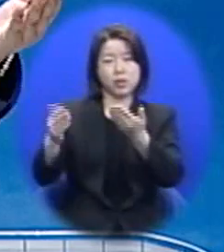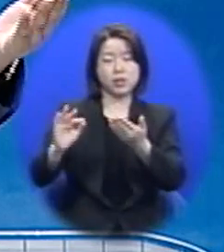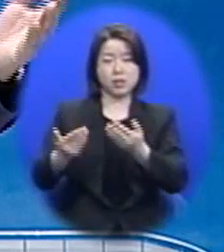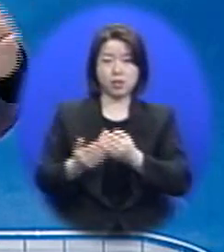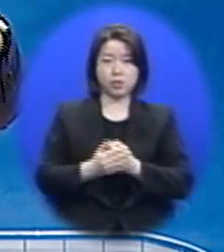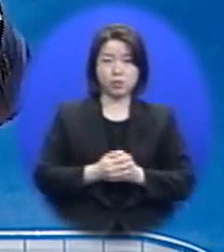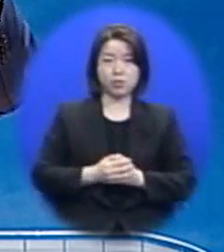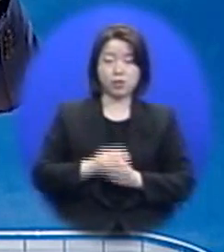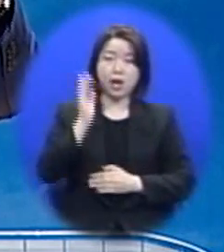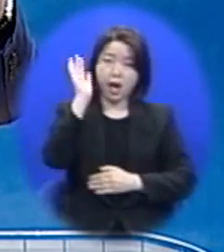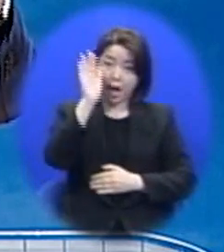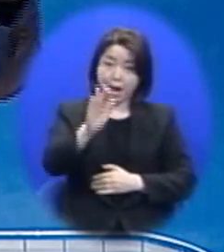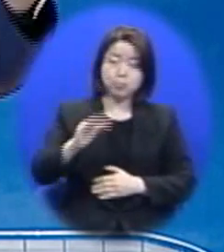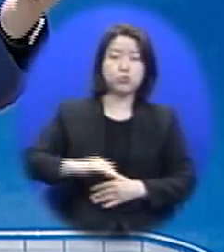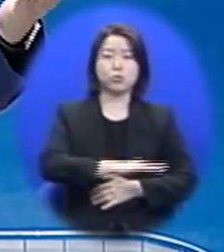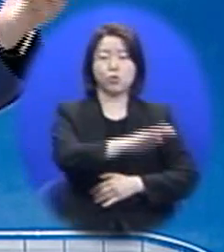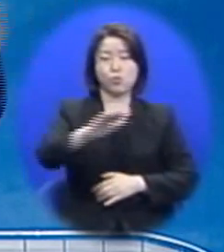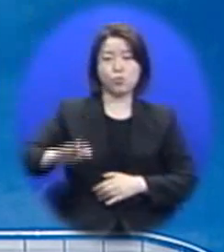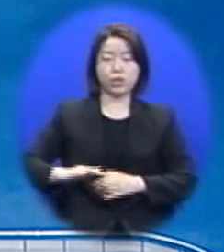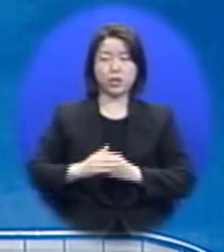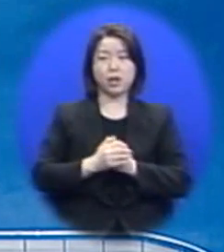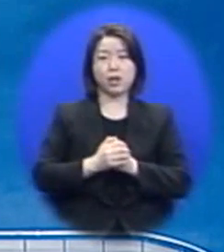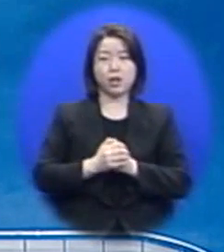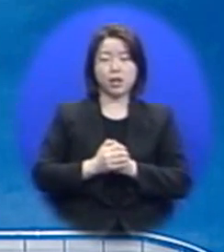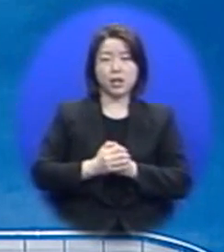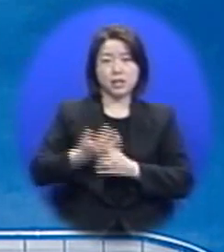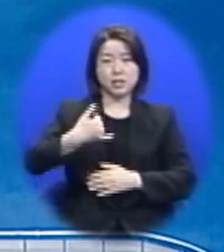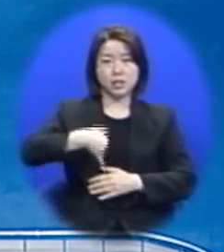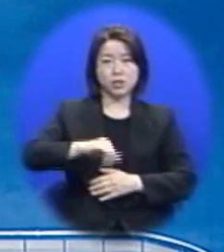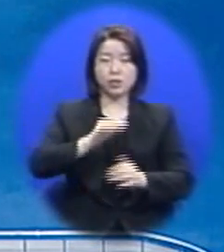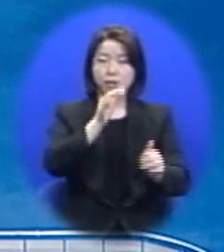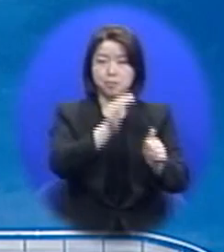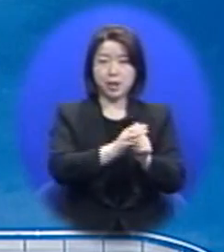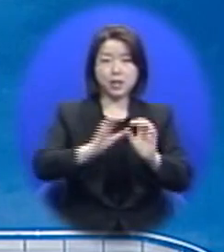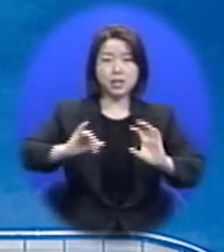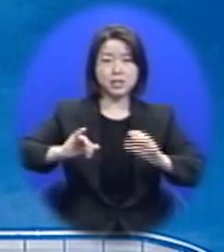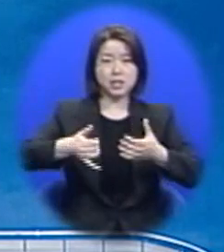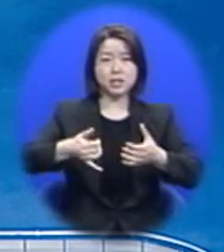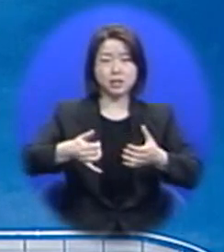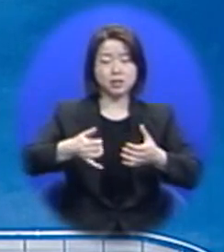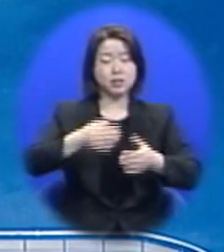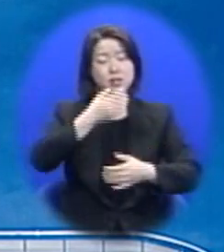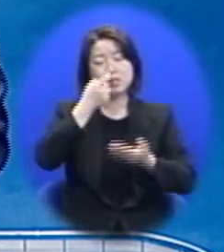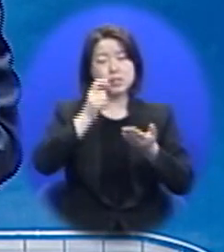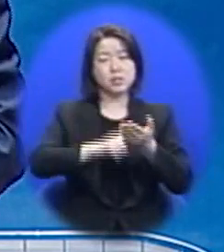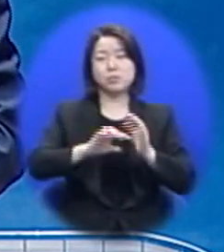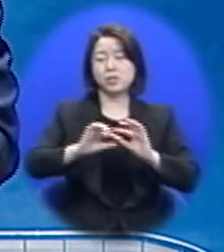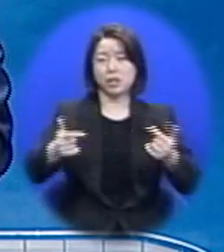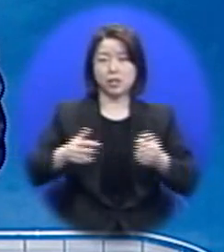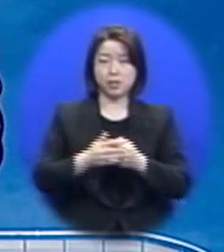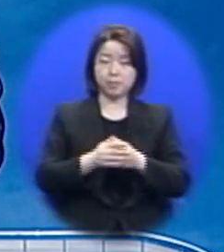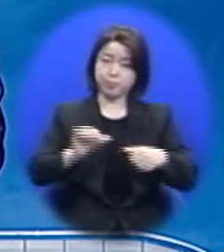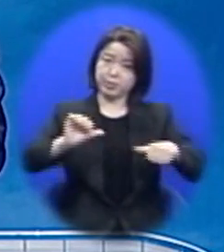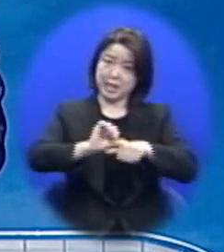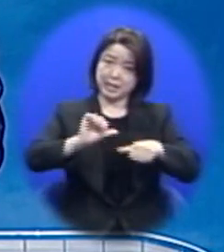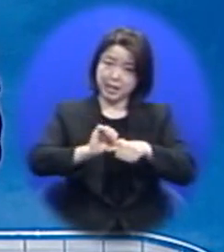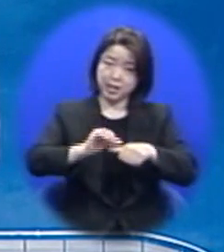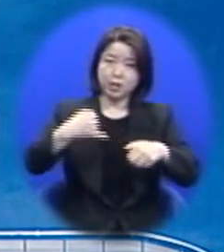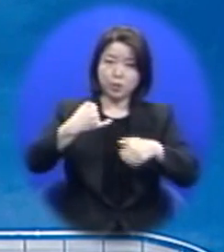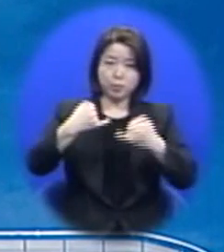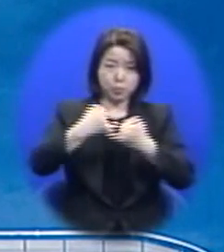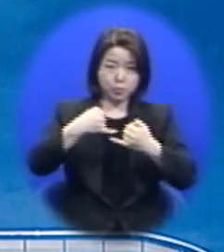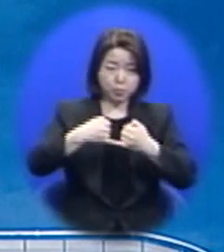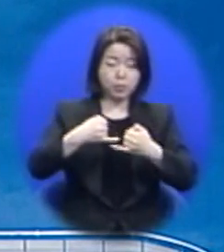앞으로 우리 자녀들에게 맡겨줄 세상은 쉽지 않습니다. 동성애 문제가 지금 논란이 되고는